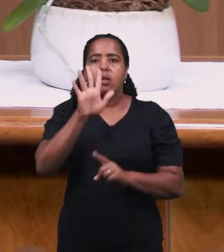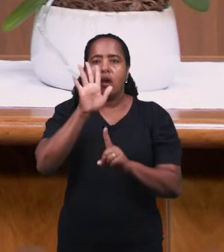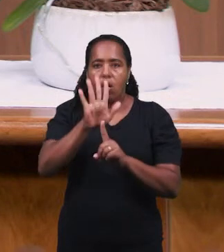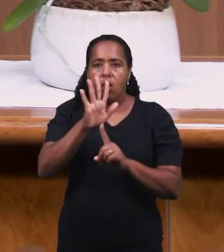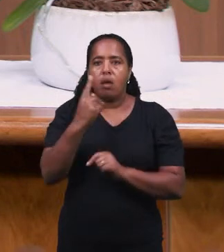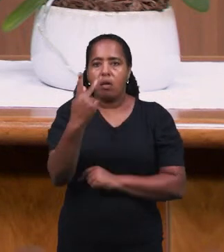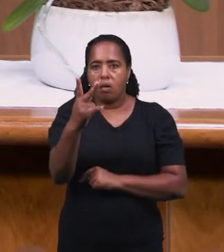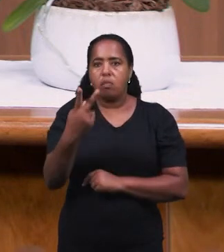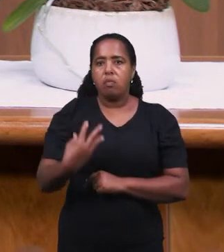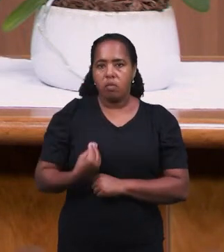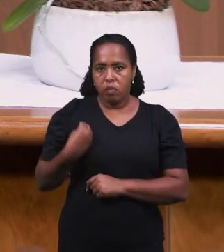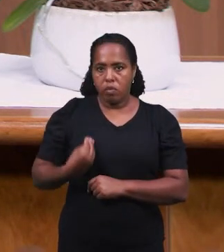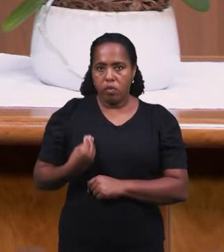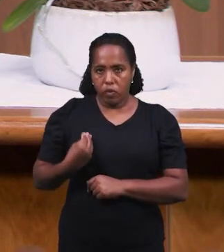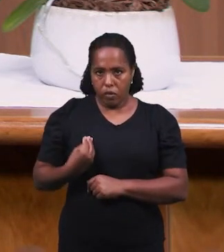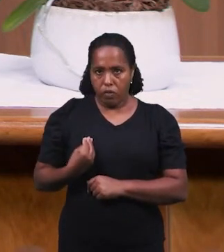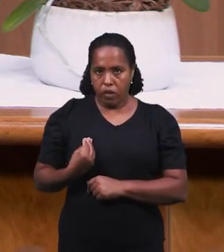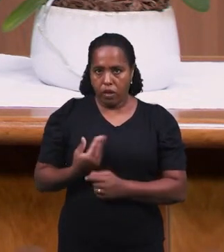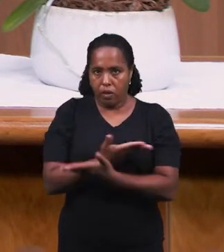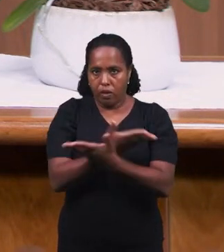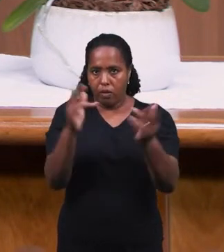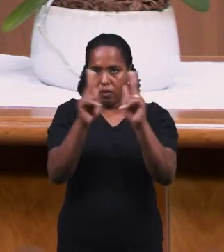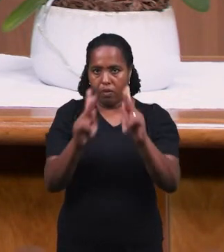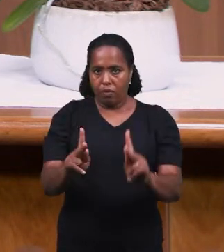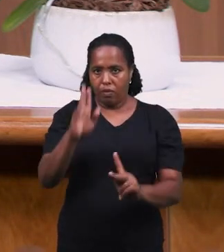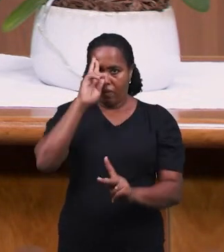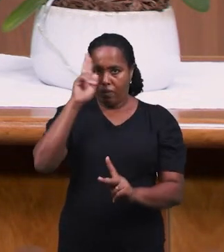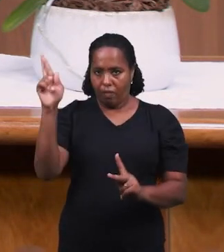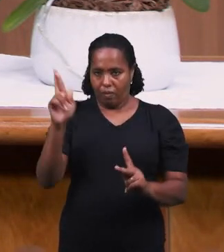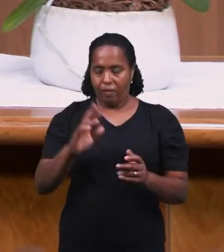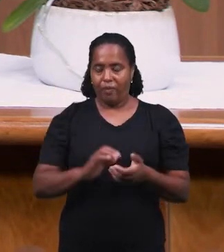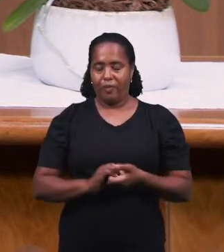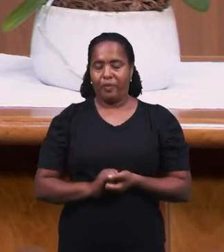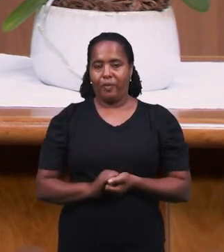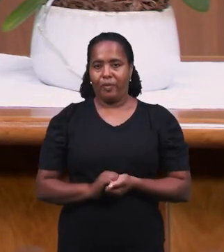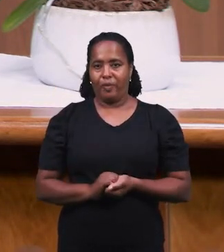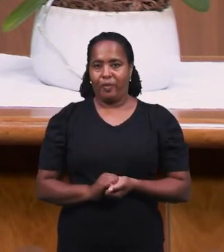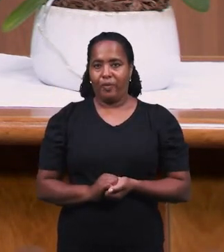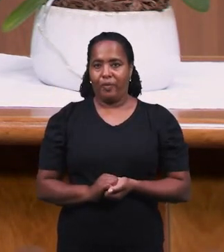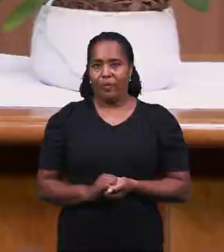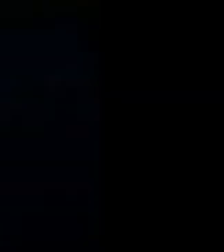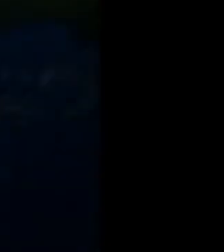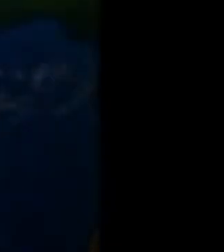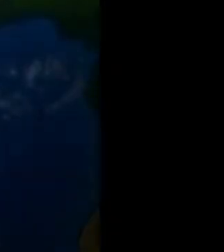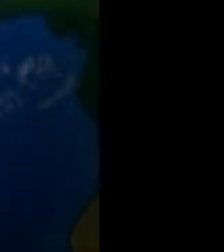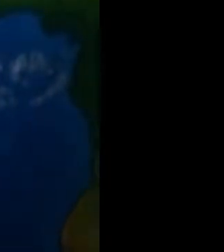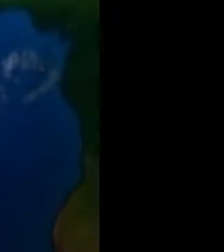para te atender, né? E Je vous salue dans la paix du Seigneur.